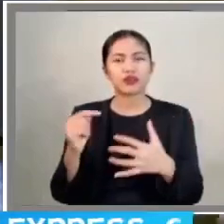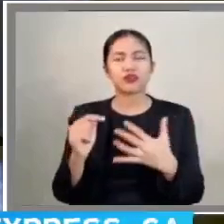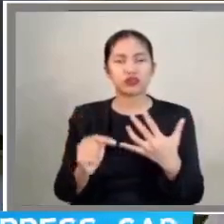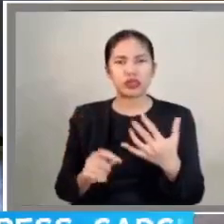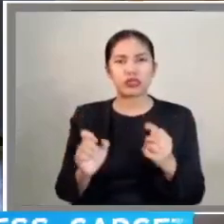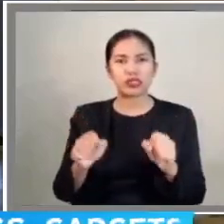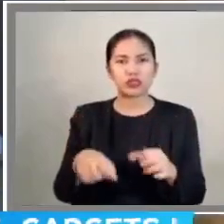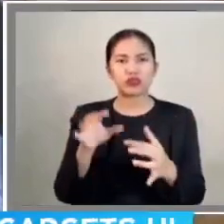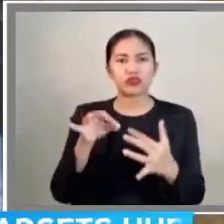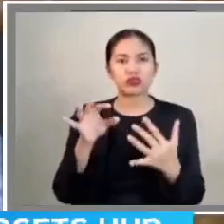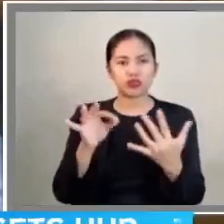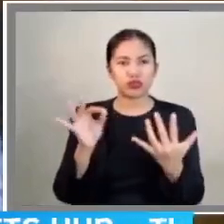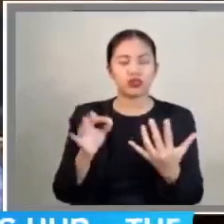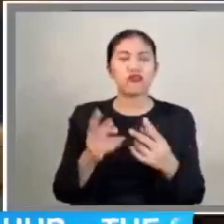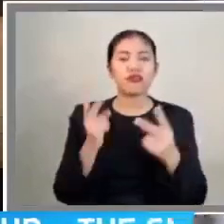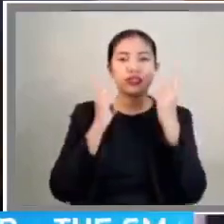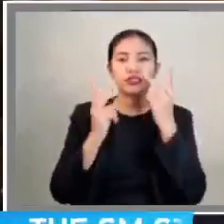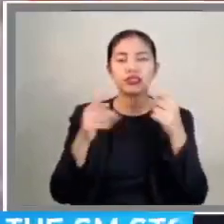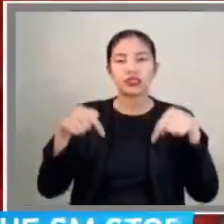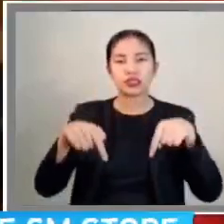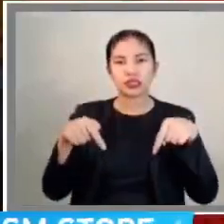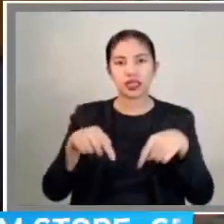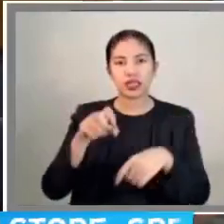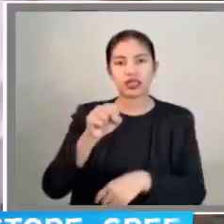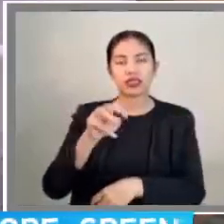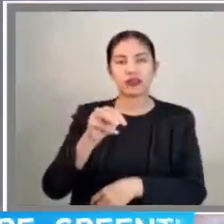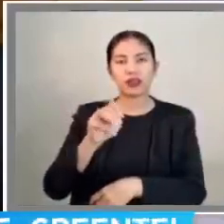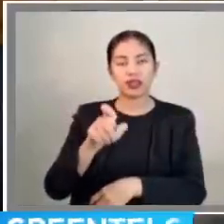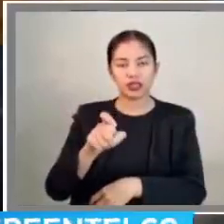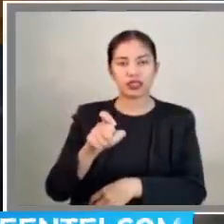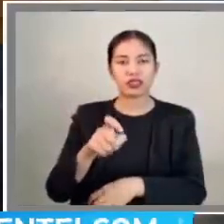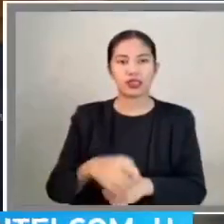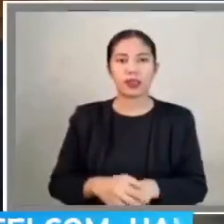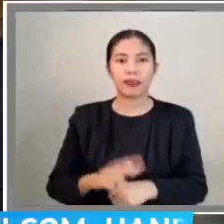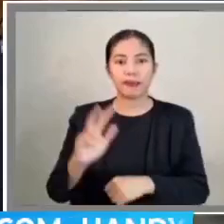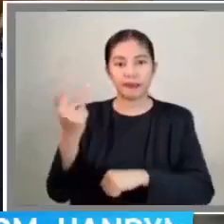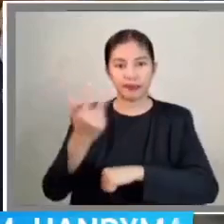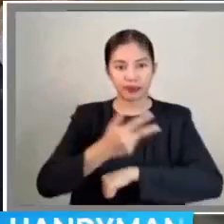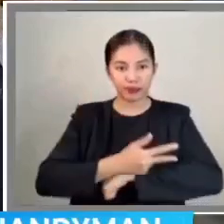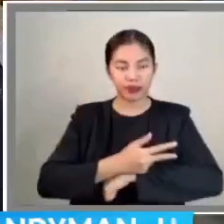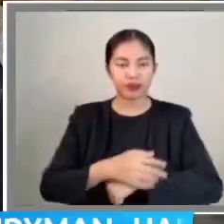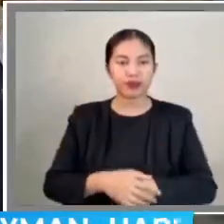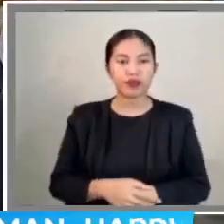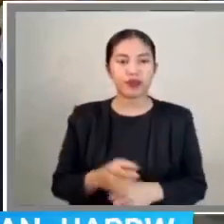sa SMX Convention Center. Tatlong araw po ito. At mula nga rito, Ian Cruz